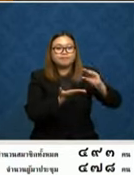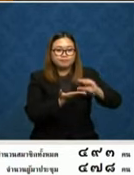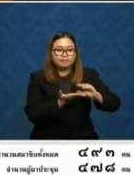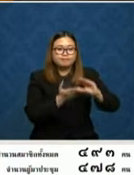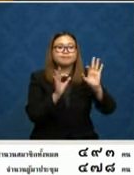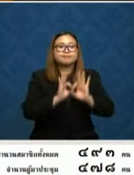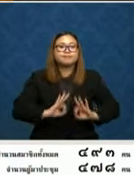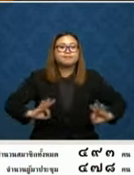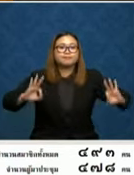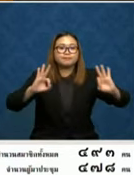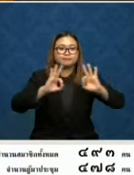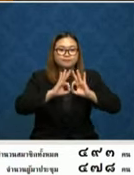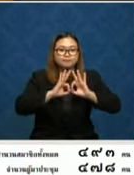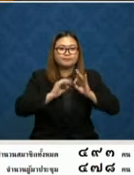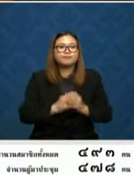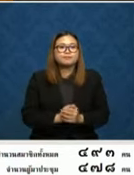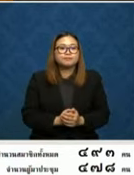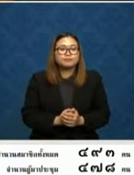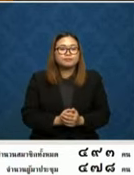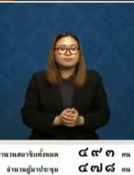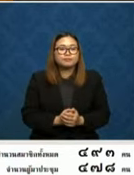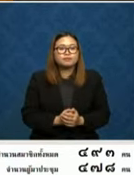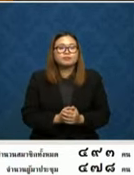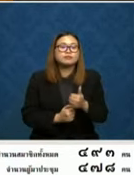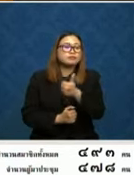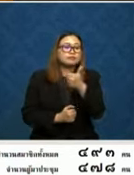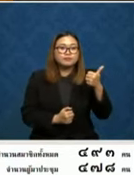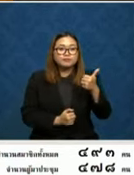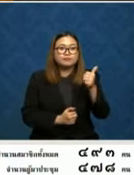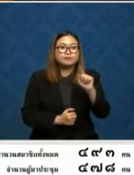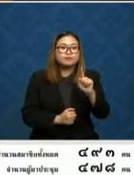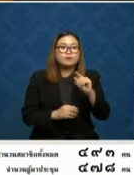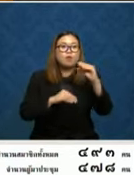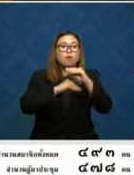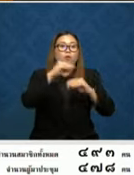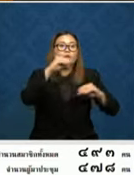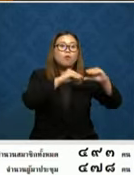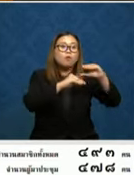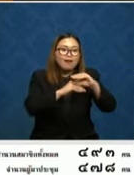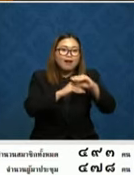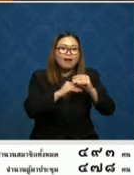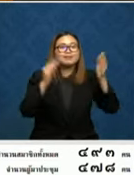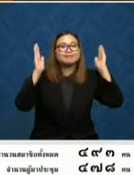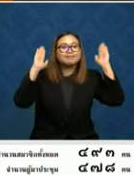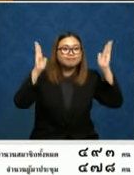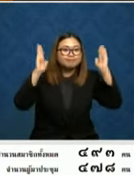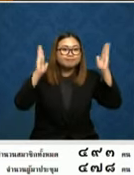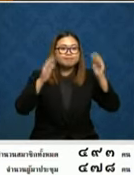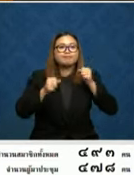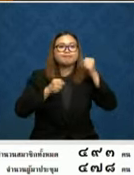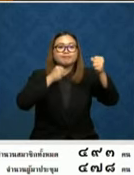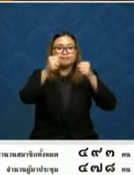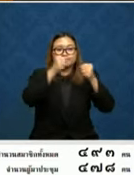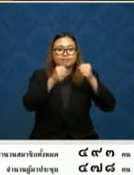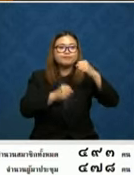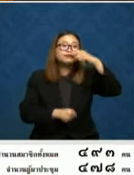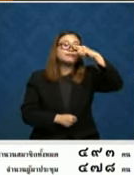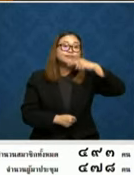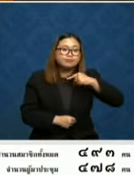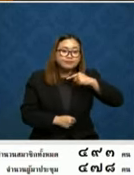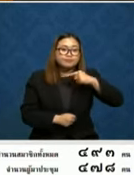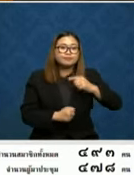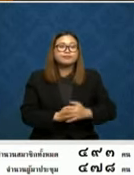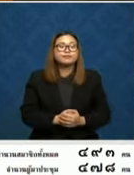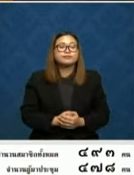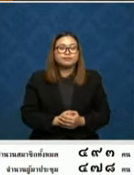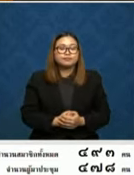ป็นในส่วนของงบประมาณในส่วนอื่นๆนะครับอย่างเช่นเรื่องของโครงการซอฟต์พาวเวอร์ต่างๆไม่ว่าจะเป็นเรื่องของมวยไทยไม่ว่าจะเป็นเรื่อง